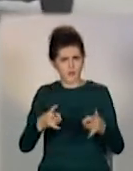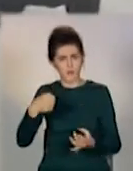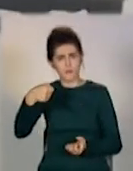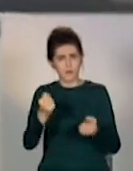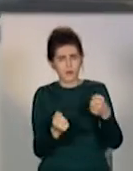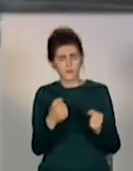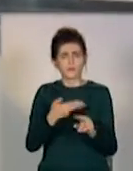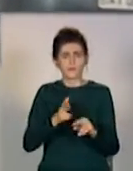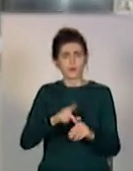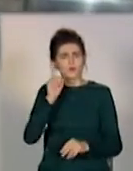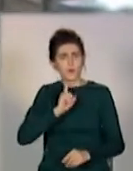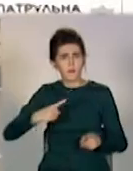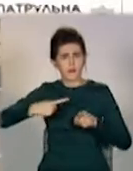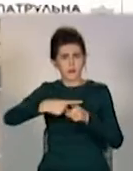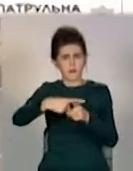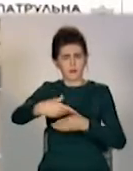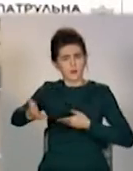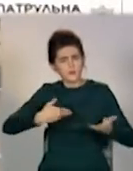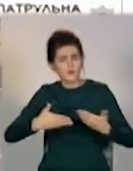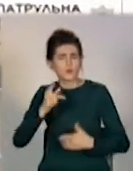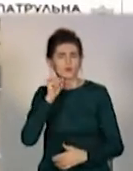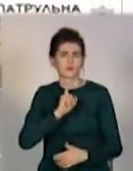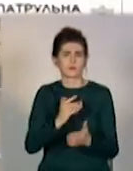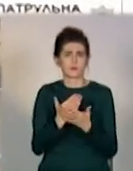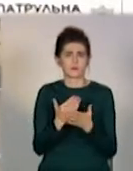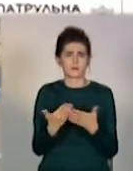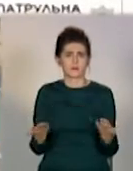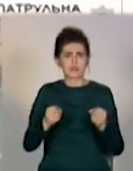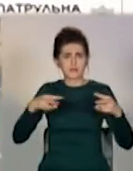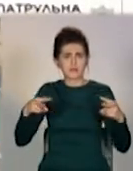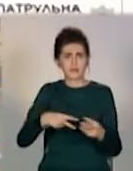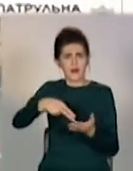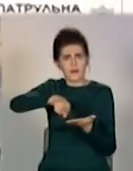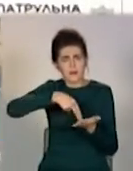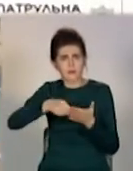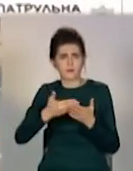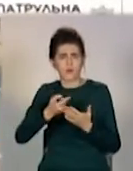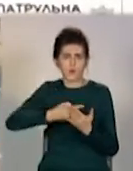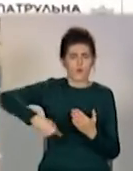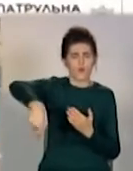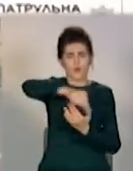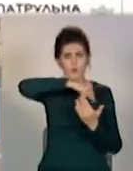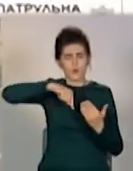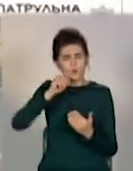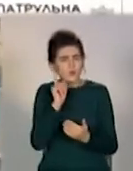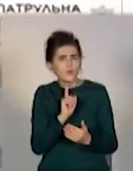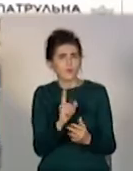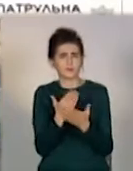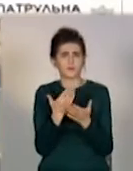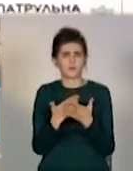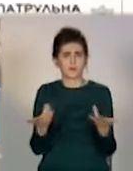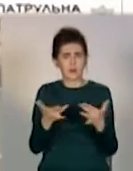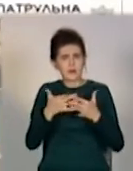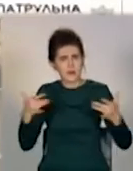кільцевий рух на великих перехрестях. Це можуть бути такі, як там малі кільця для руху кільцевого, великі кільця.